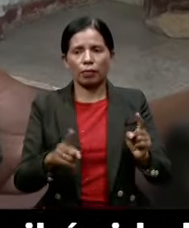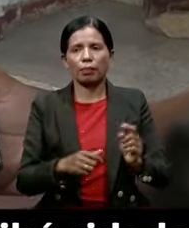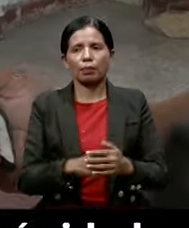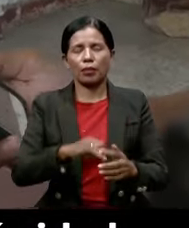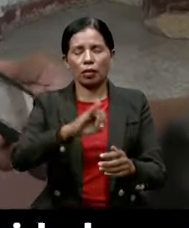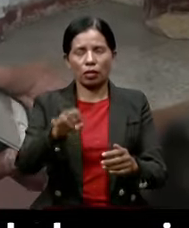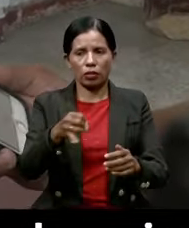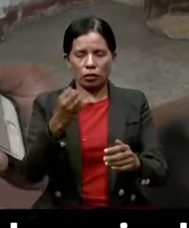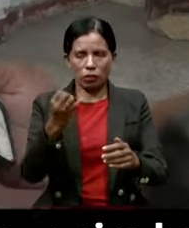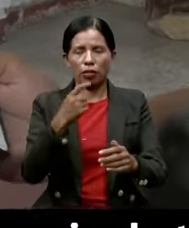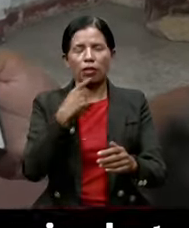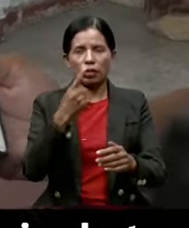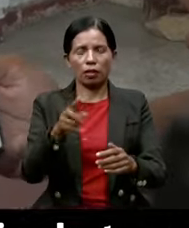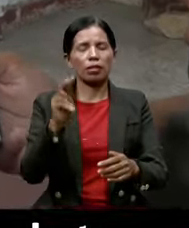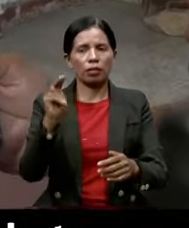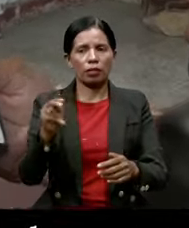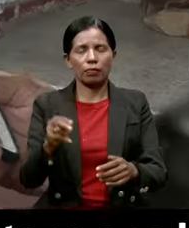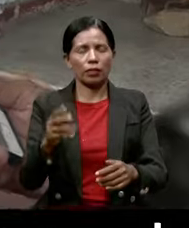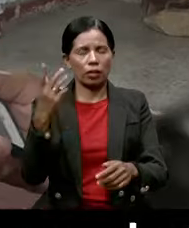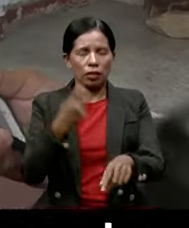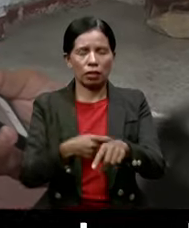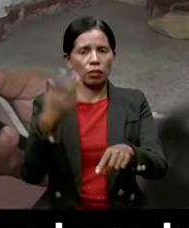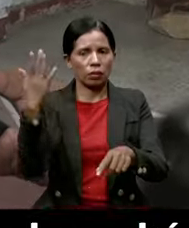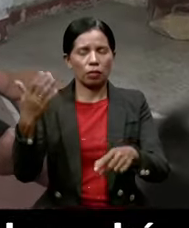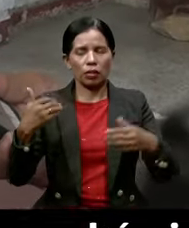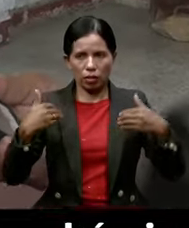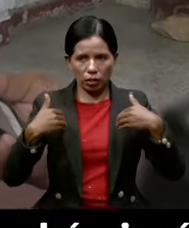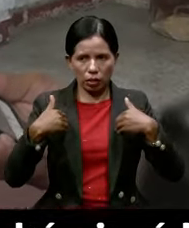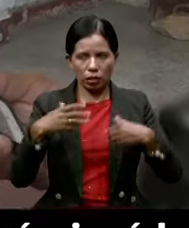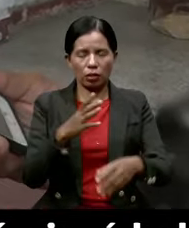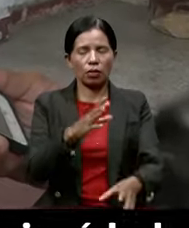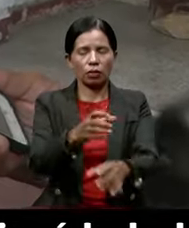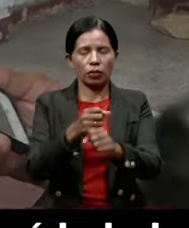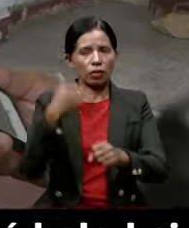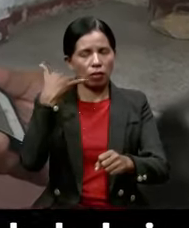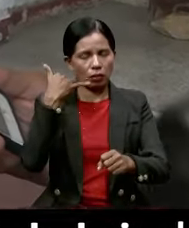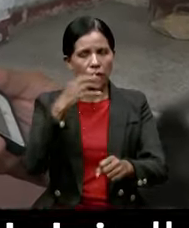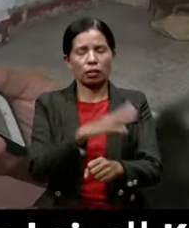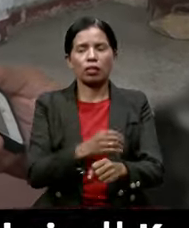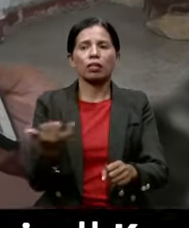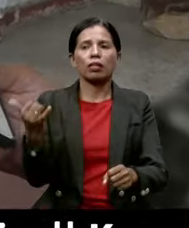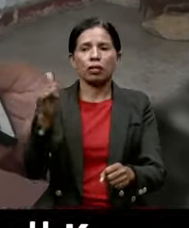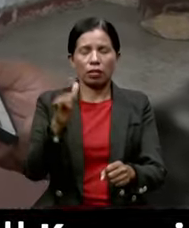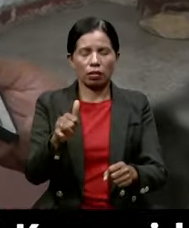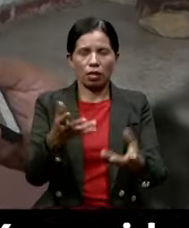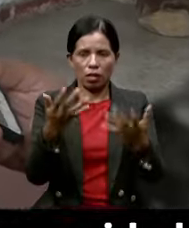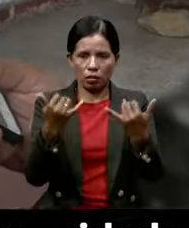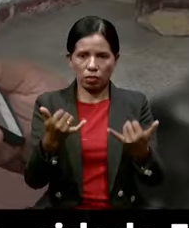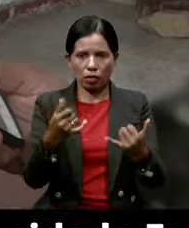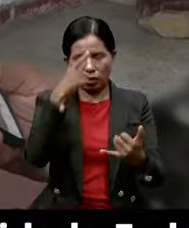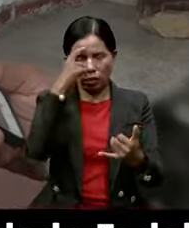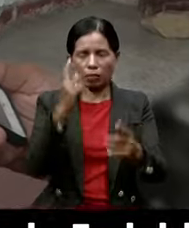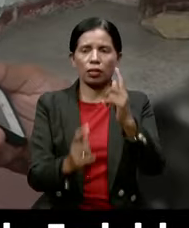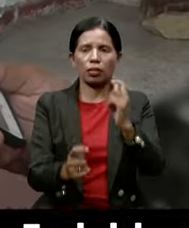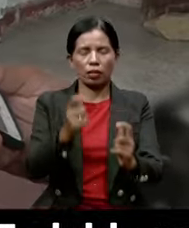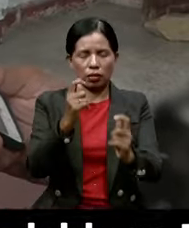ma zota mo di hankatak i altura ne ba akontesi duni kata no so ne foti telepon mebe ures tu selepte ne agora raun ne tama tribunal mo